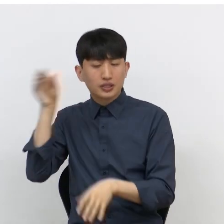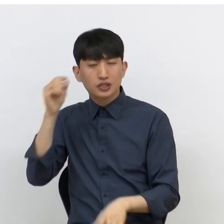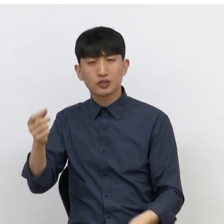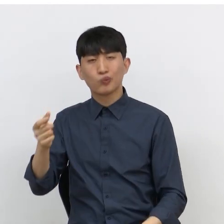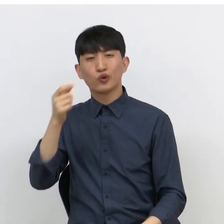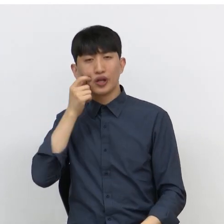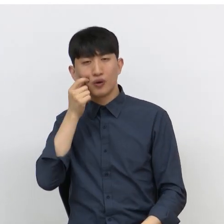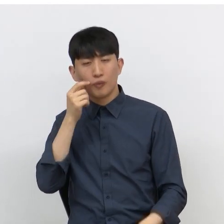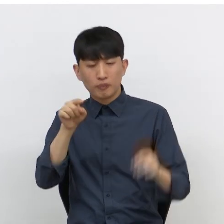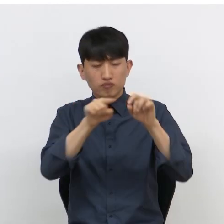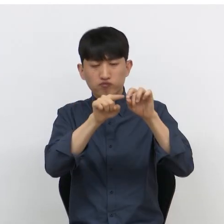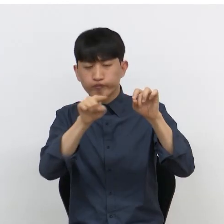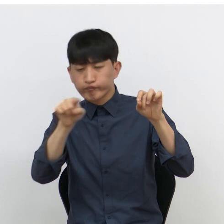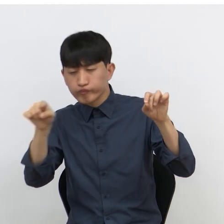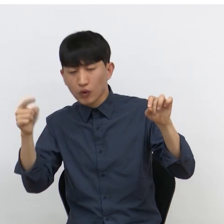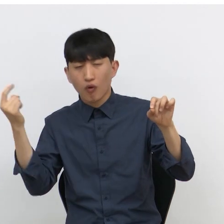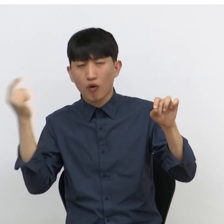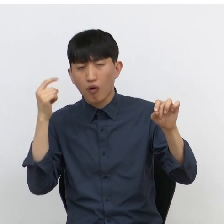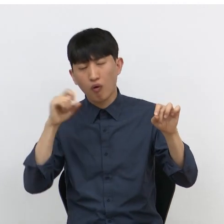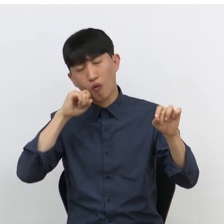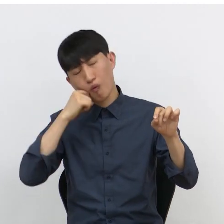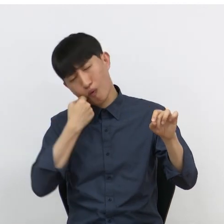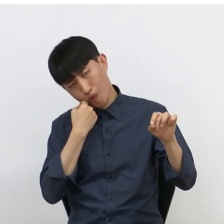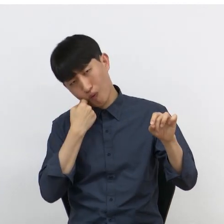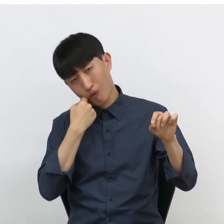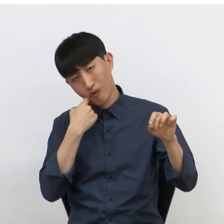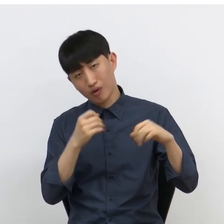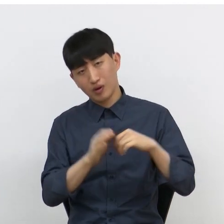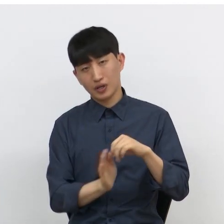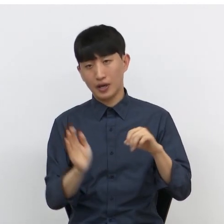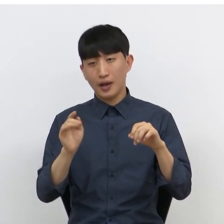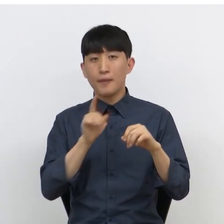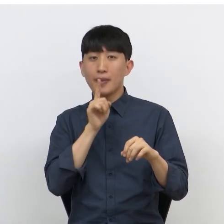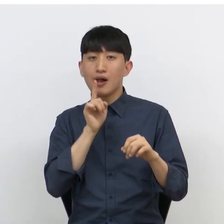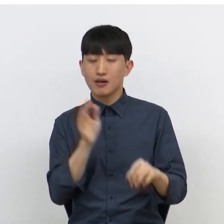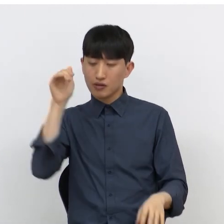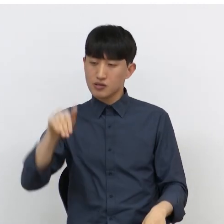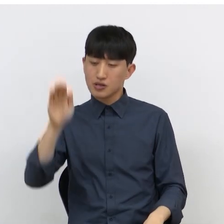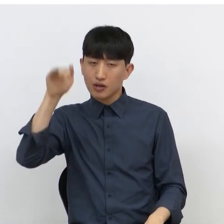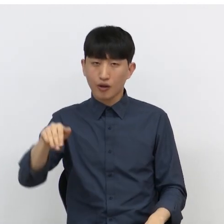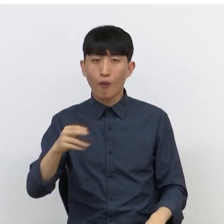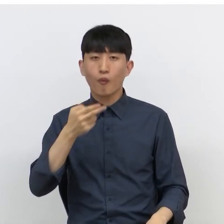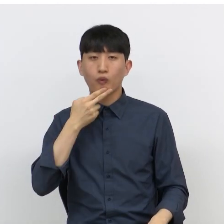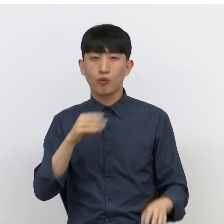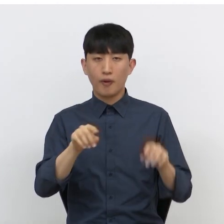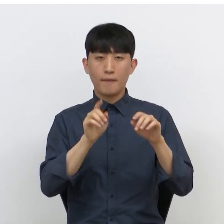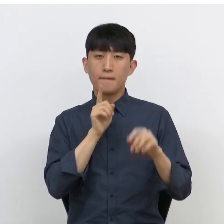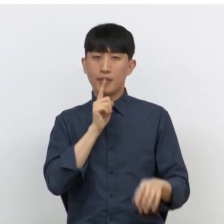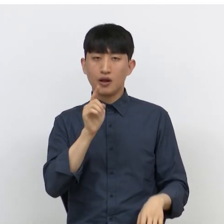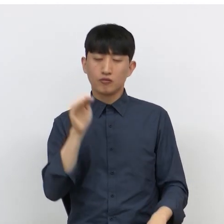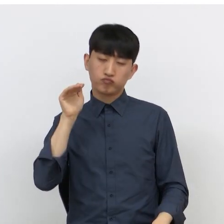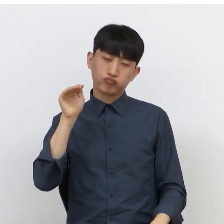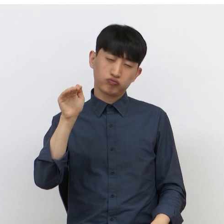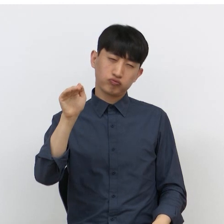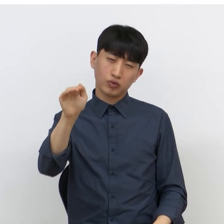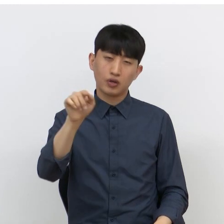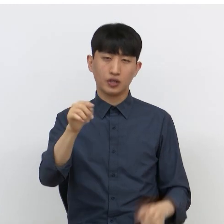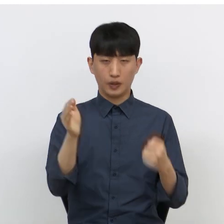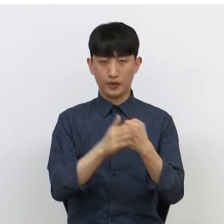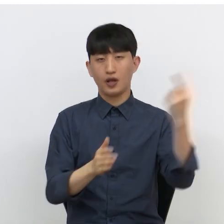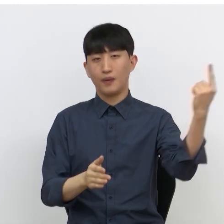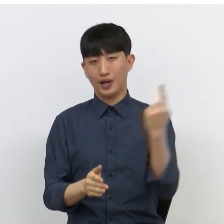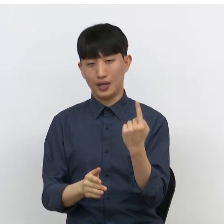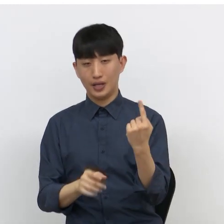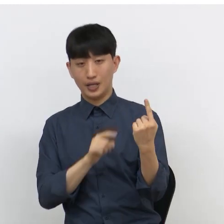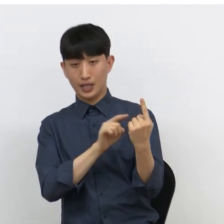되게 심합니다. 그래서 저처럼 운율이 있지 않고 일정한 톤으로 말을 하는 이것 때문에 이제 저한테 왔고, 그때 당시에